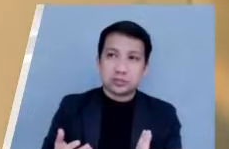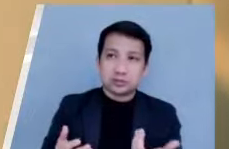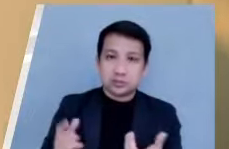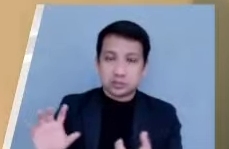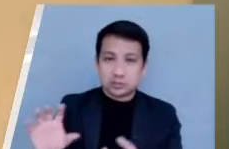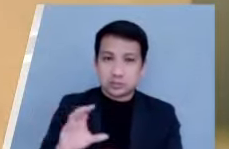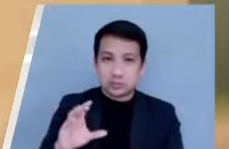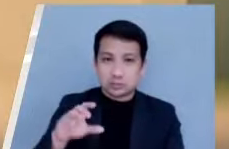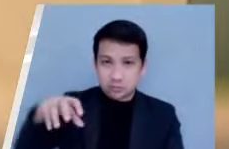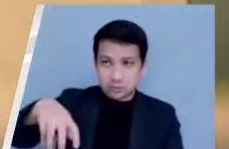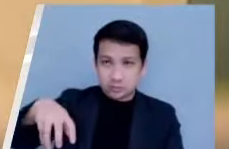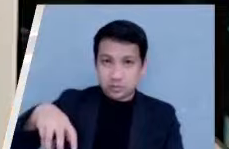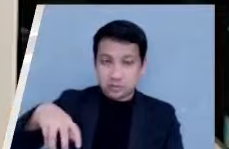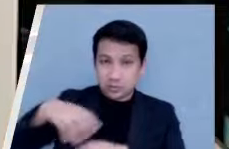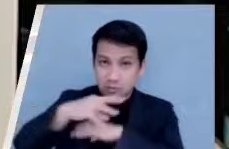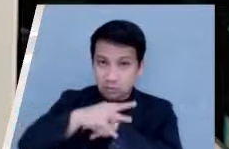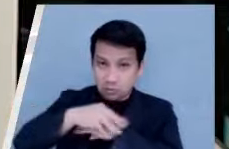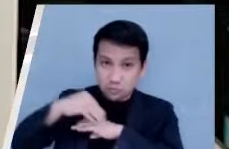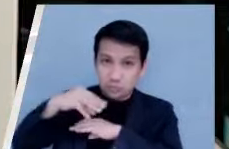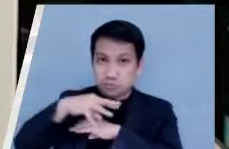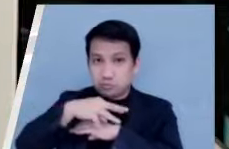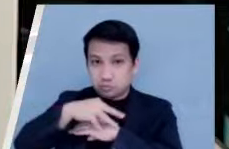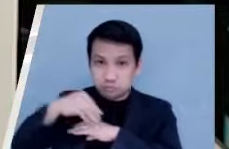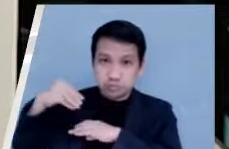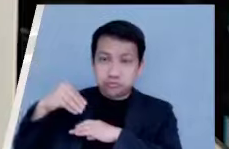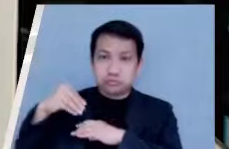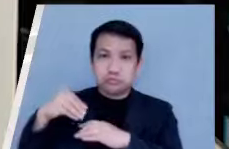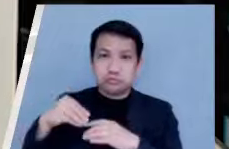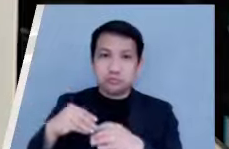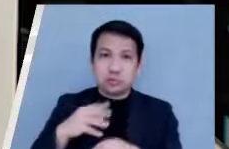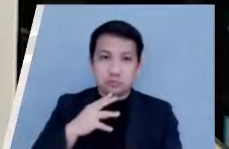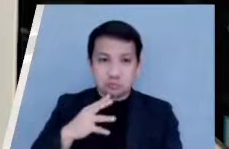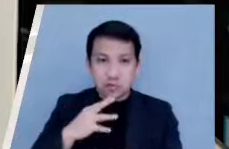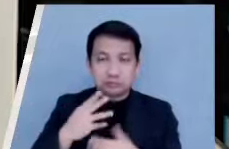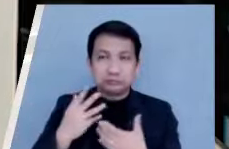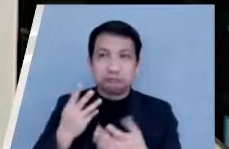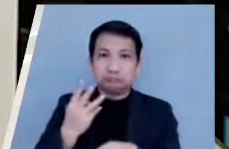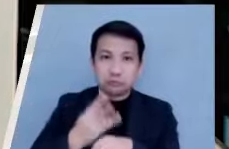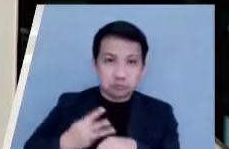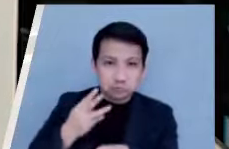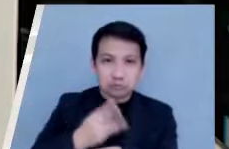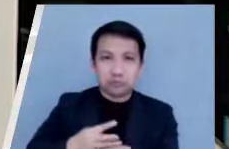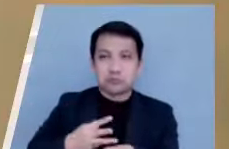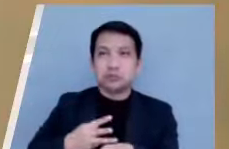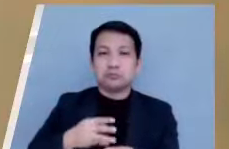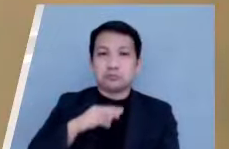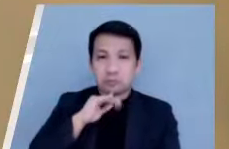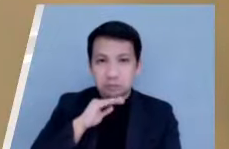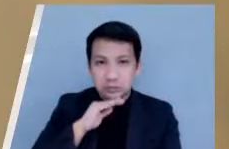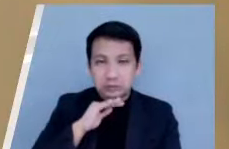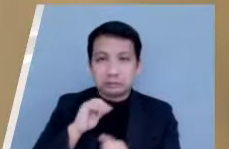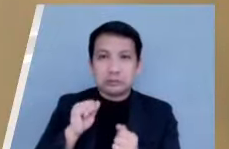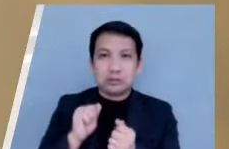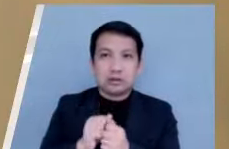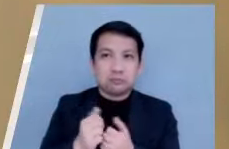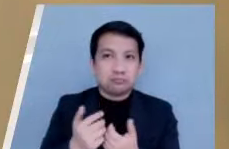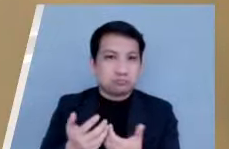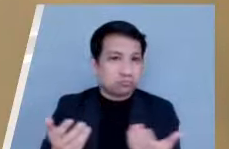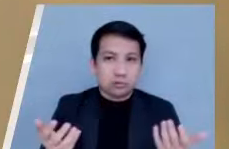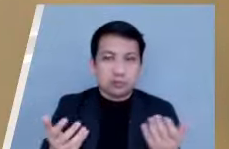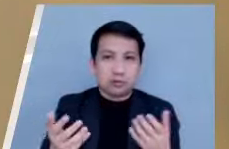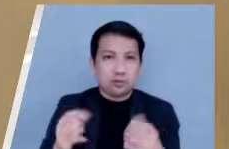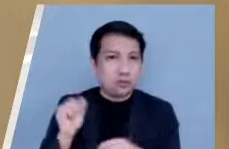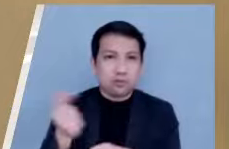syempre naihigop niya yung mga fluids ng wound, bacteria, edema. So dito lahat